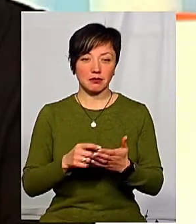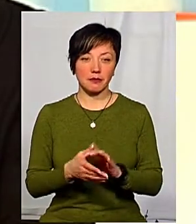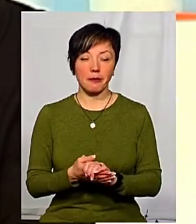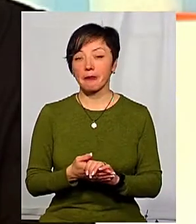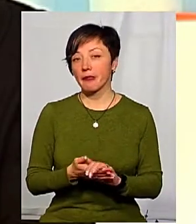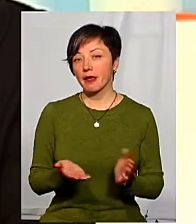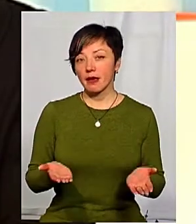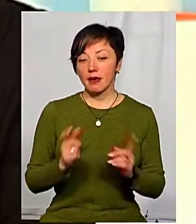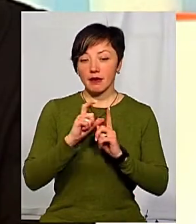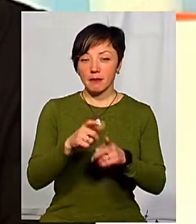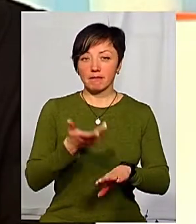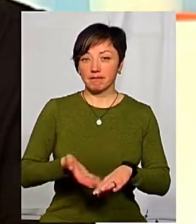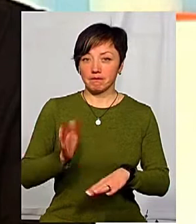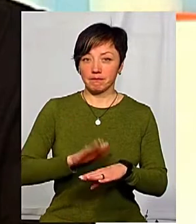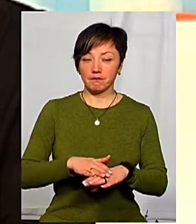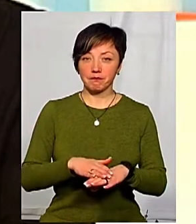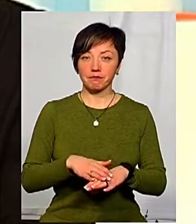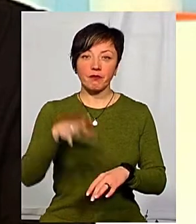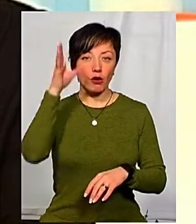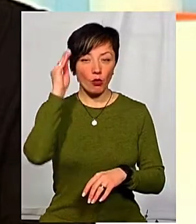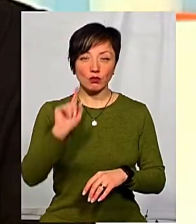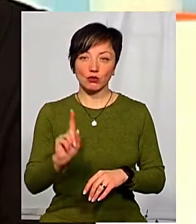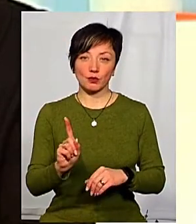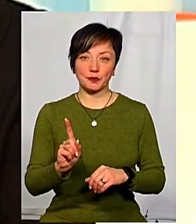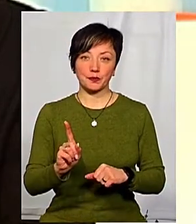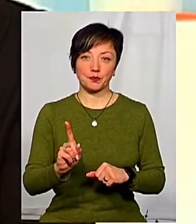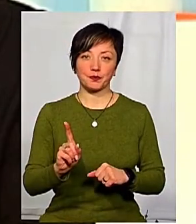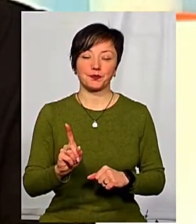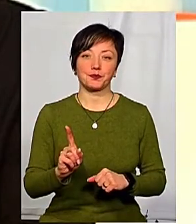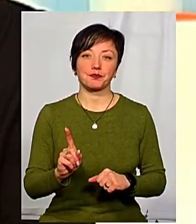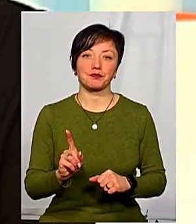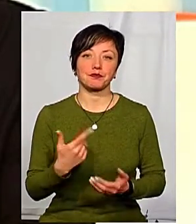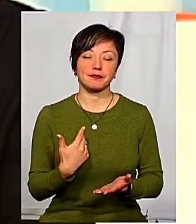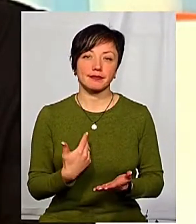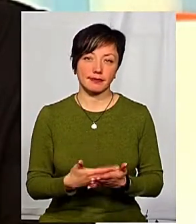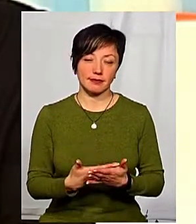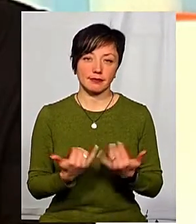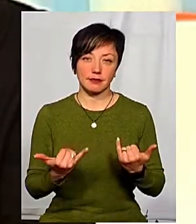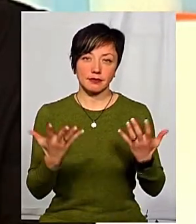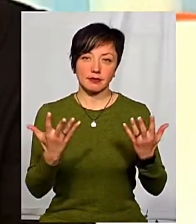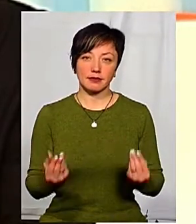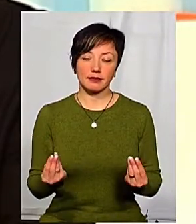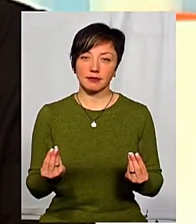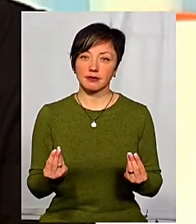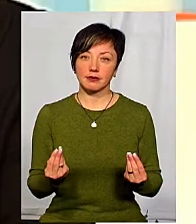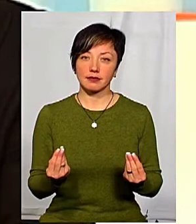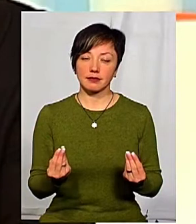На це питання важко відповісти, враховуючи той факт, що якщо, до прикладу, на сьогоднішній